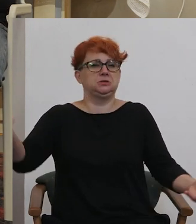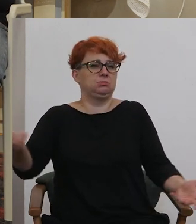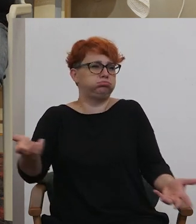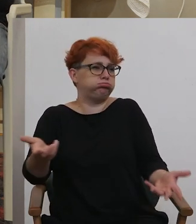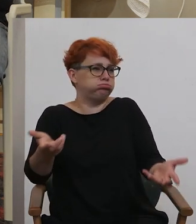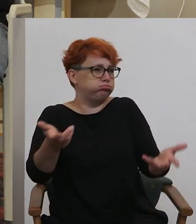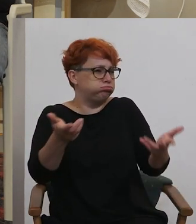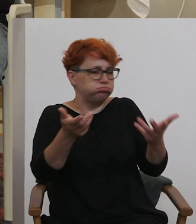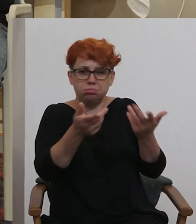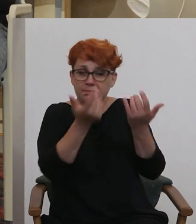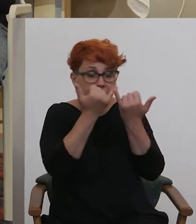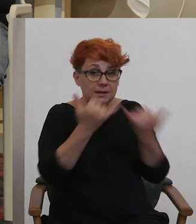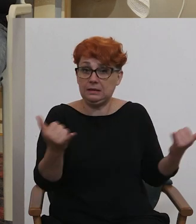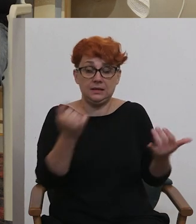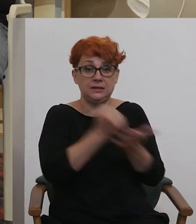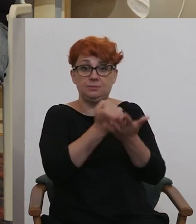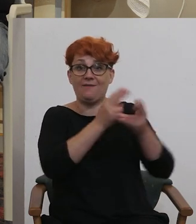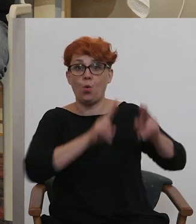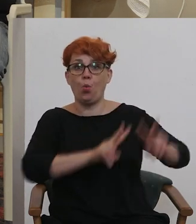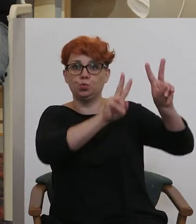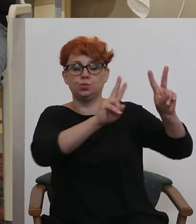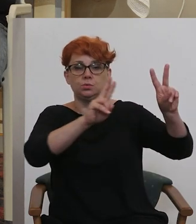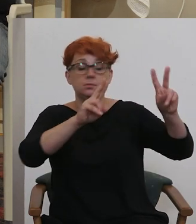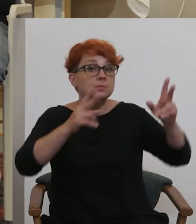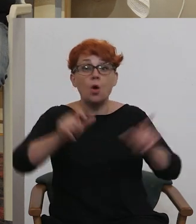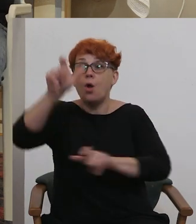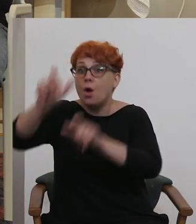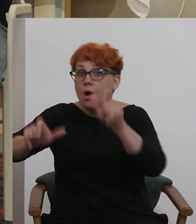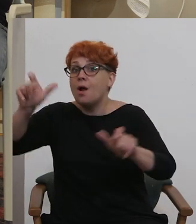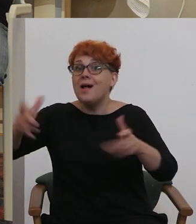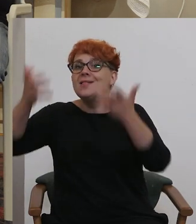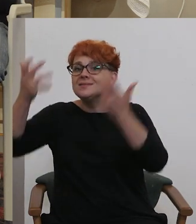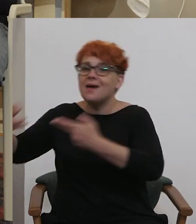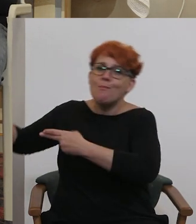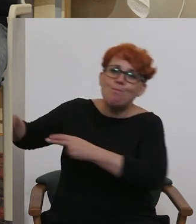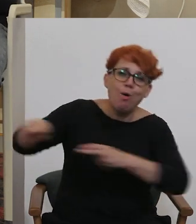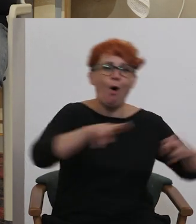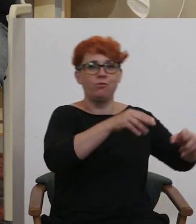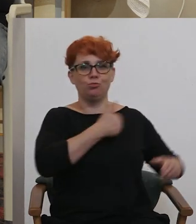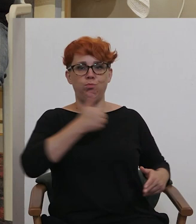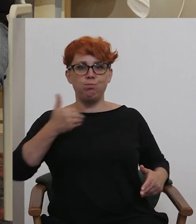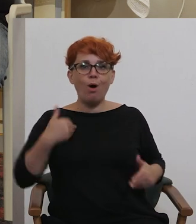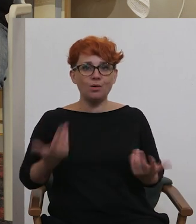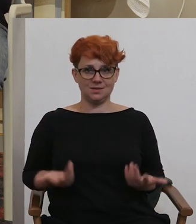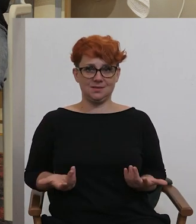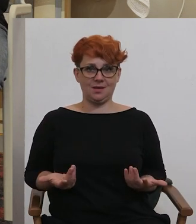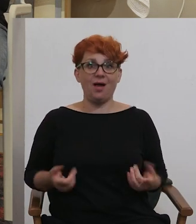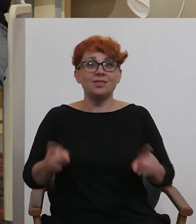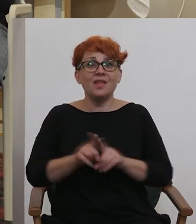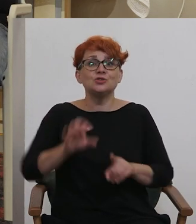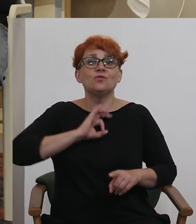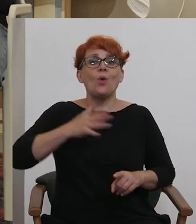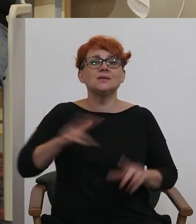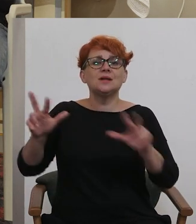czy o kwestiach ustrojowych. Ci ludzie po prostu chcieli wrócić do kraju, a przede wszystkim też chcieli wyciągnąć swoje